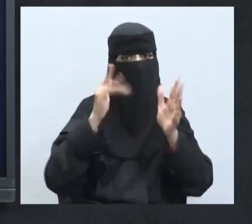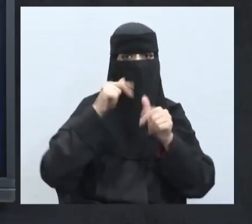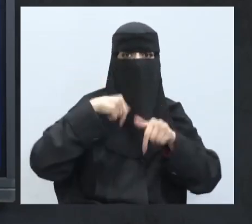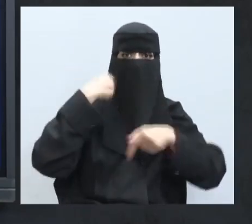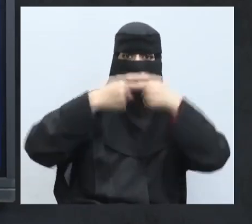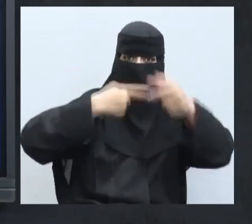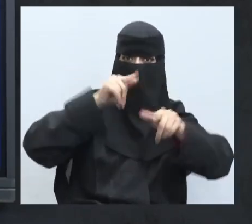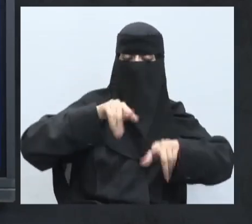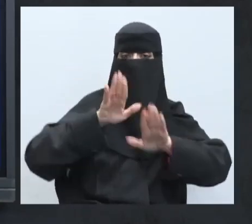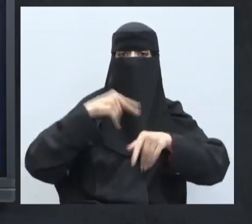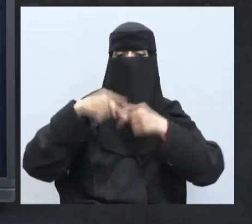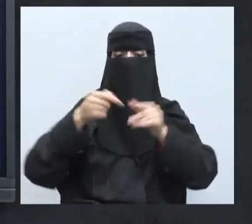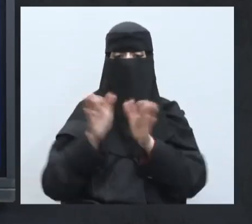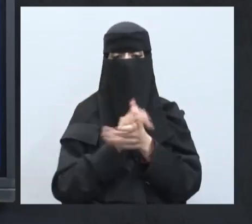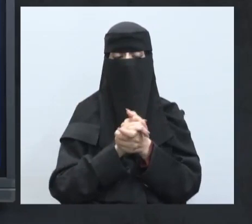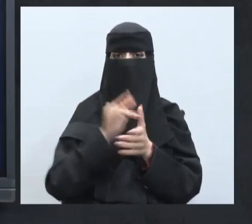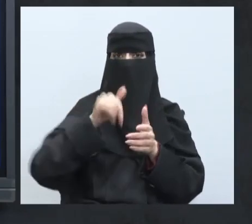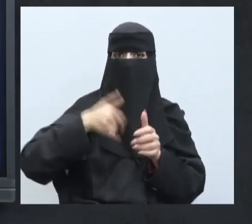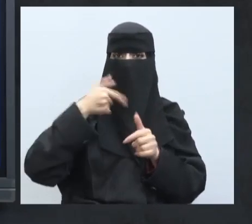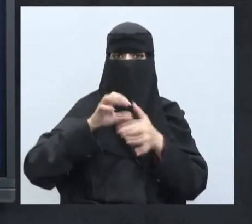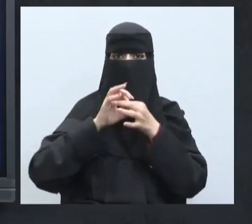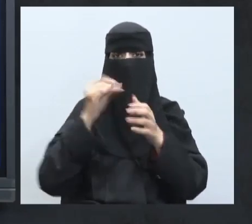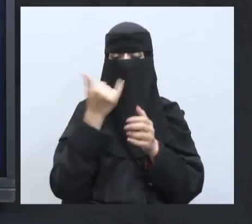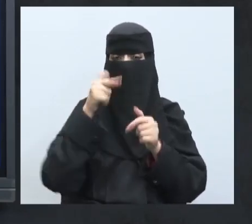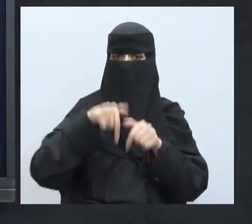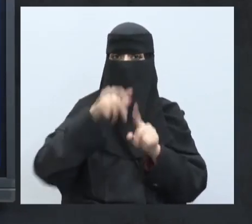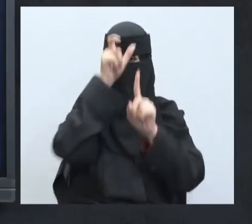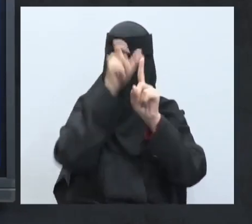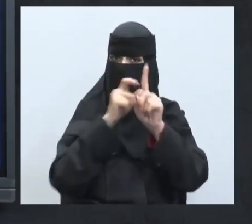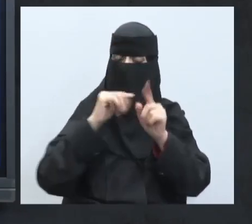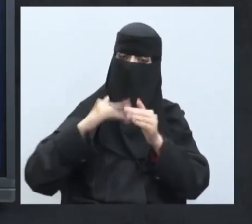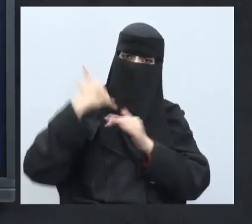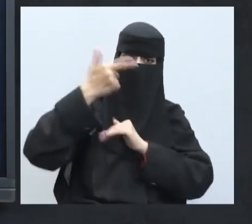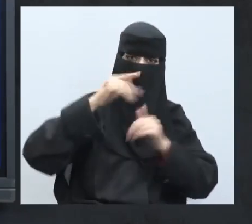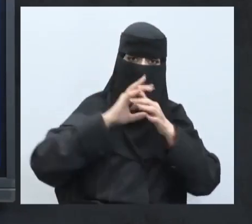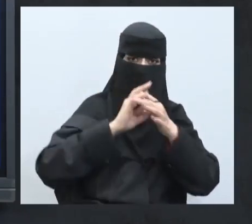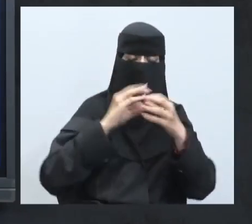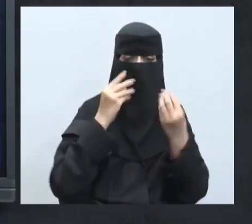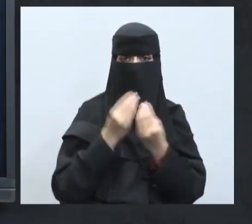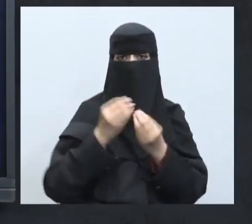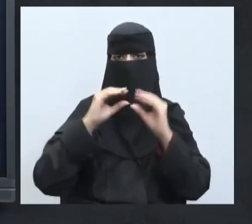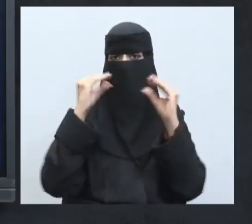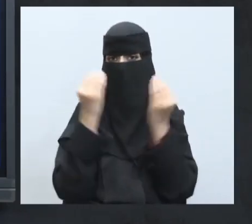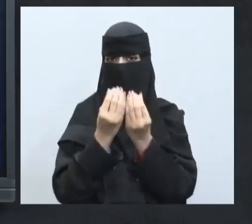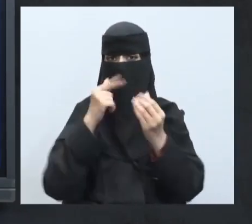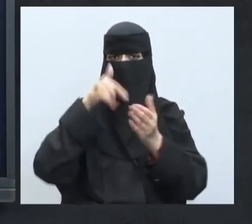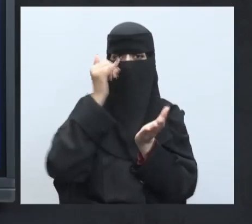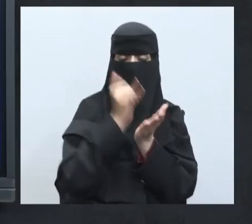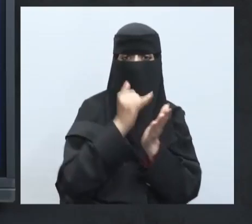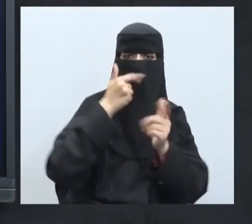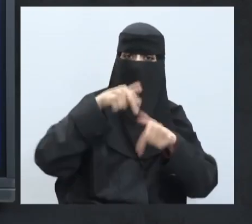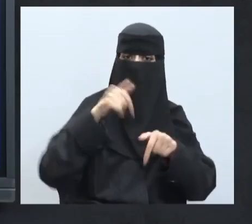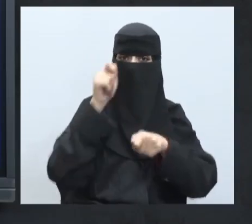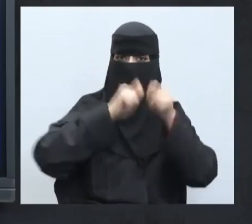تلقائي ودائم ومستمر والقنوات سهله وميسره للموظف لكي يتواصل مع الاداره او المسؤولين وبالتالي